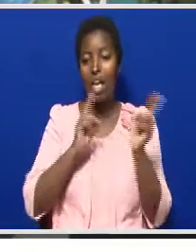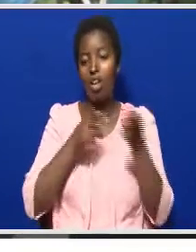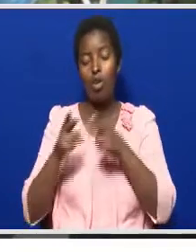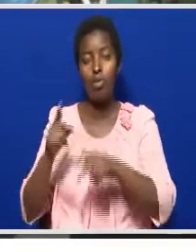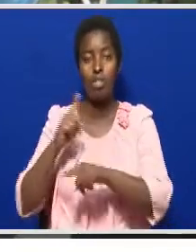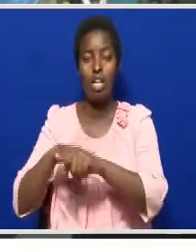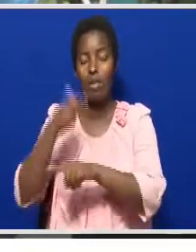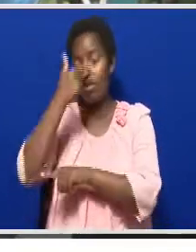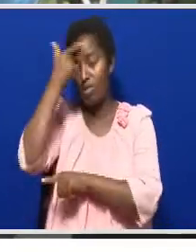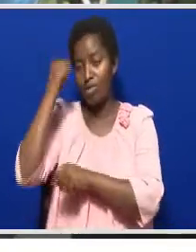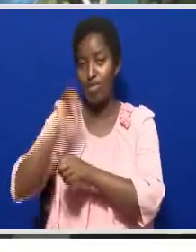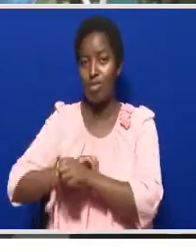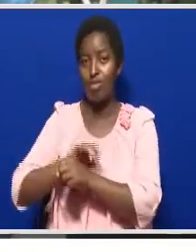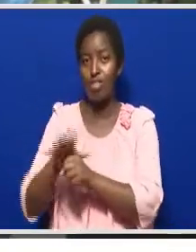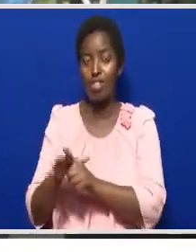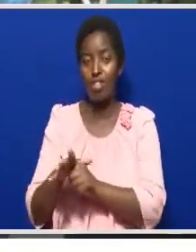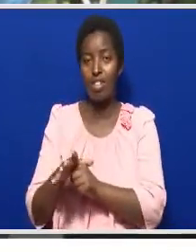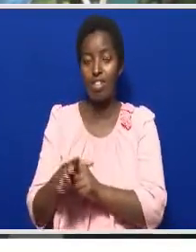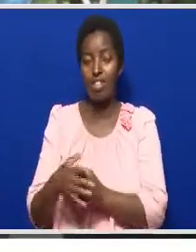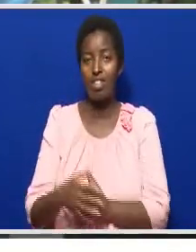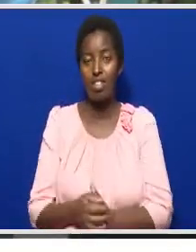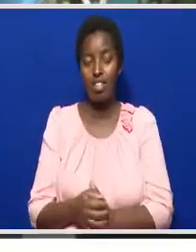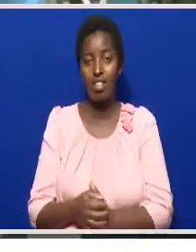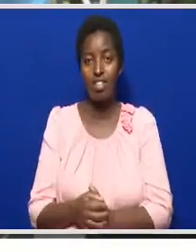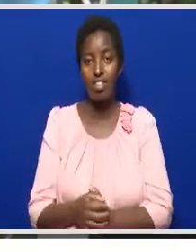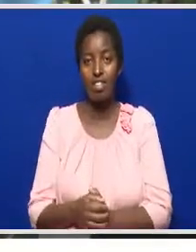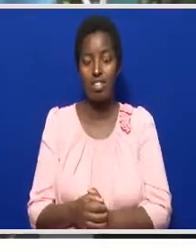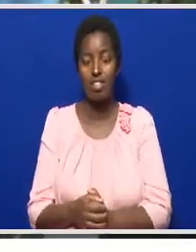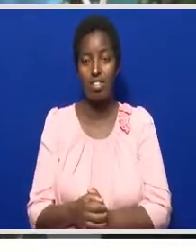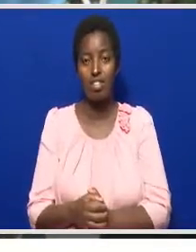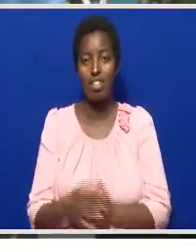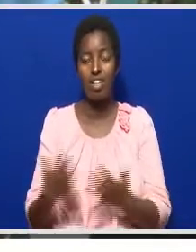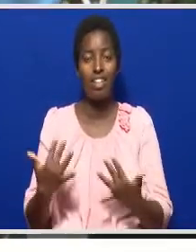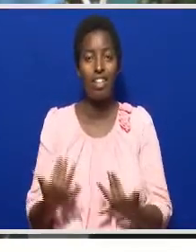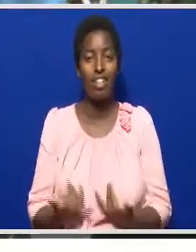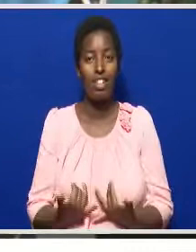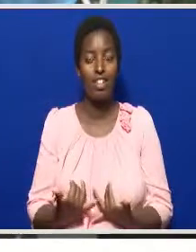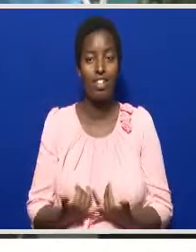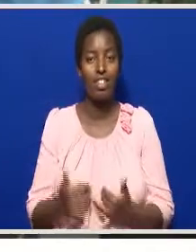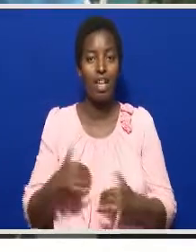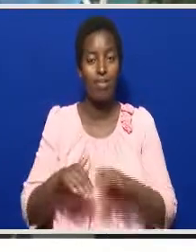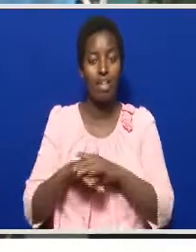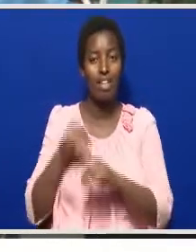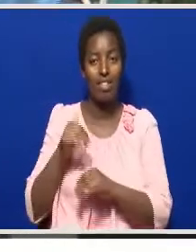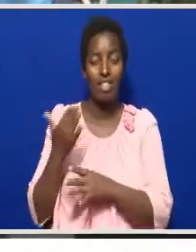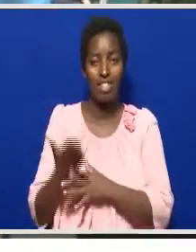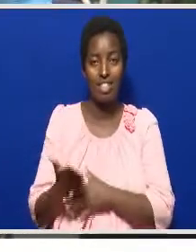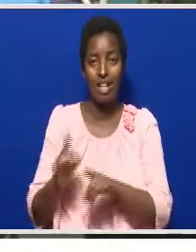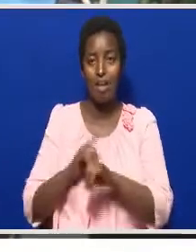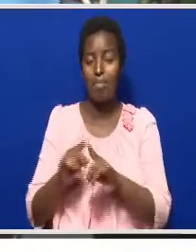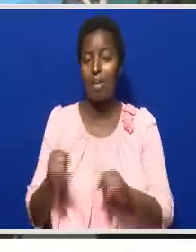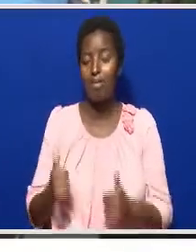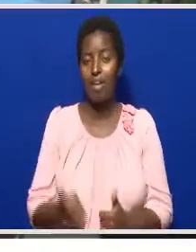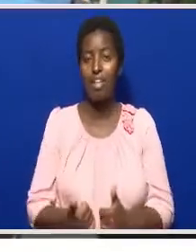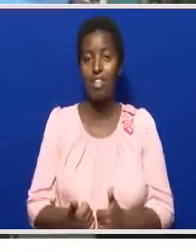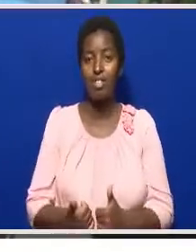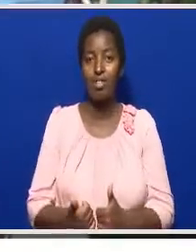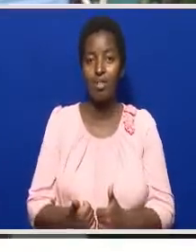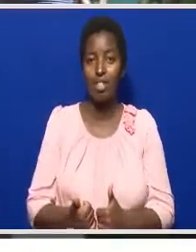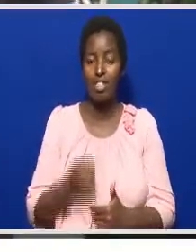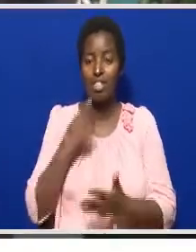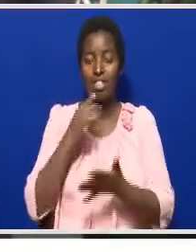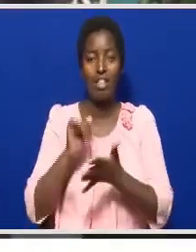sababu ya janga la corona. Imebidi tuwe huku nje, lakini bado tunajihesabu